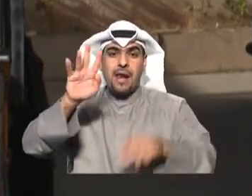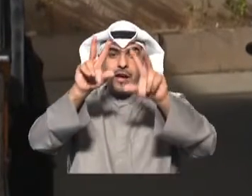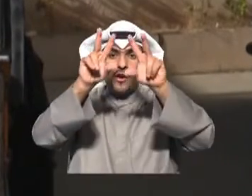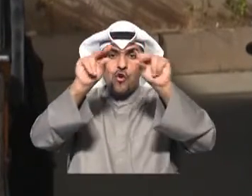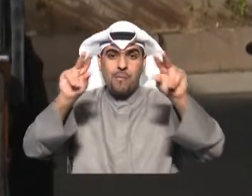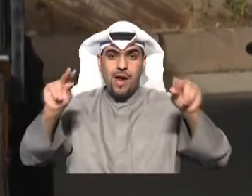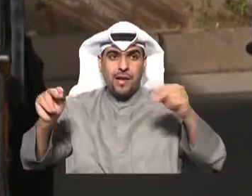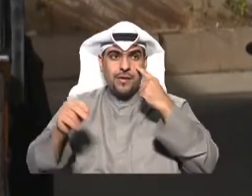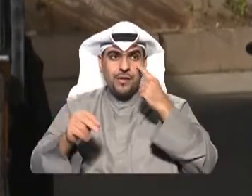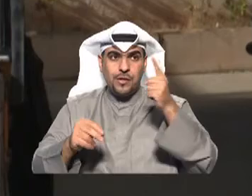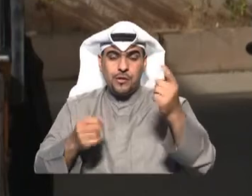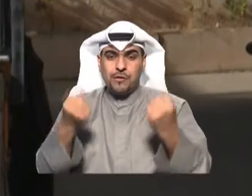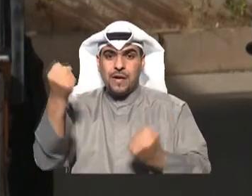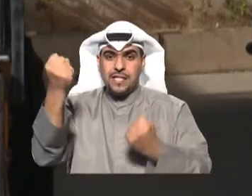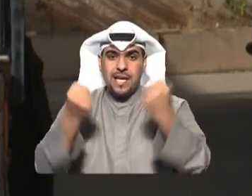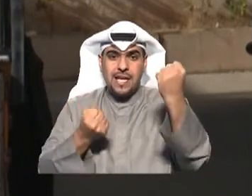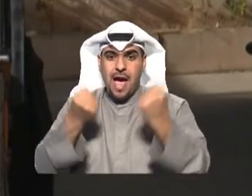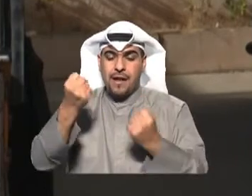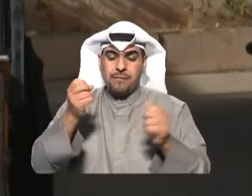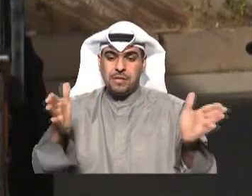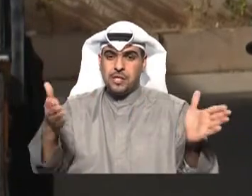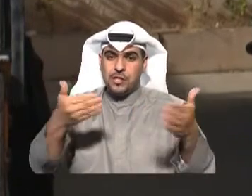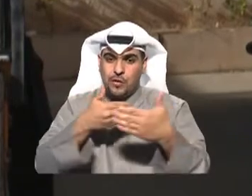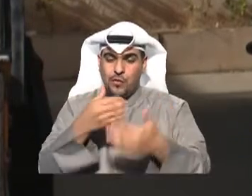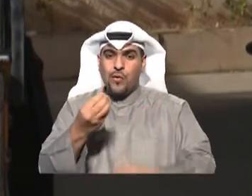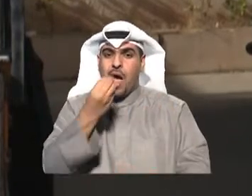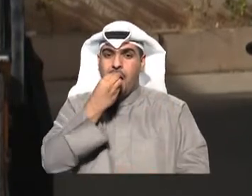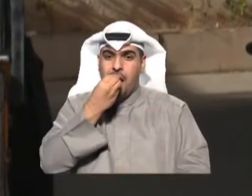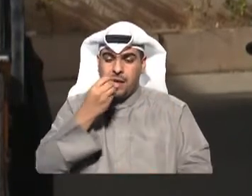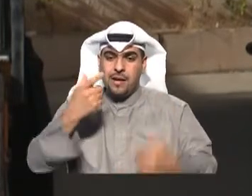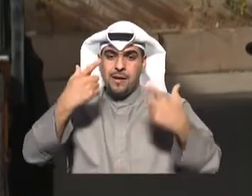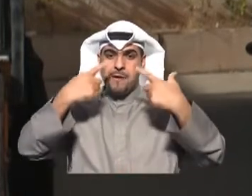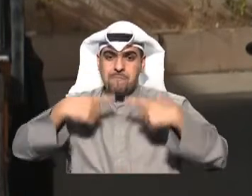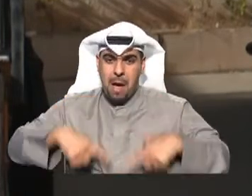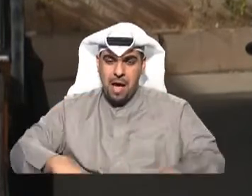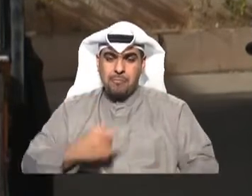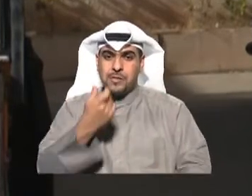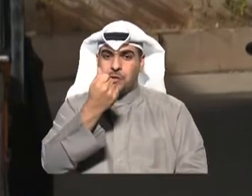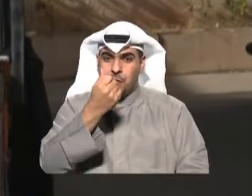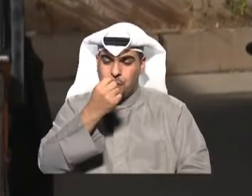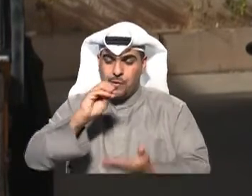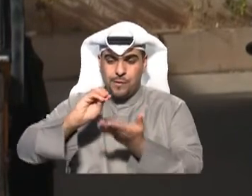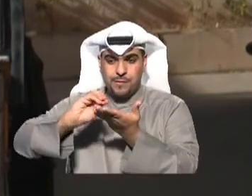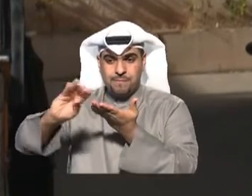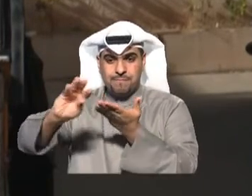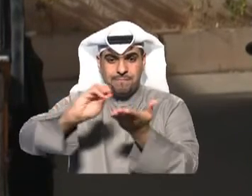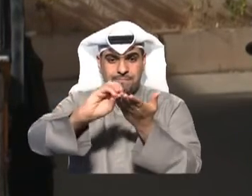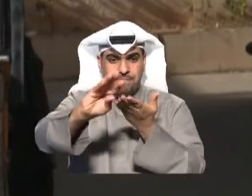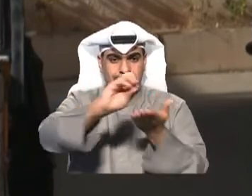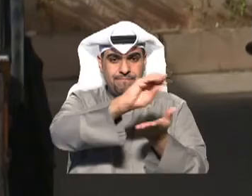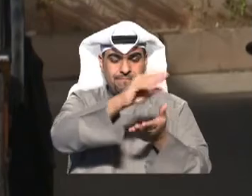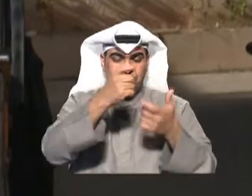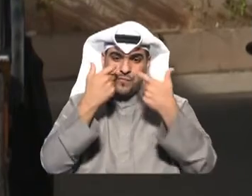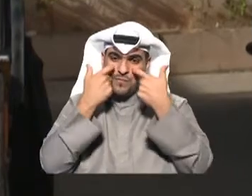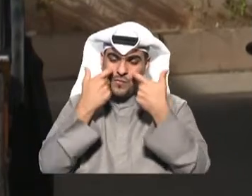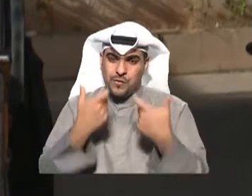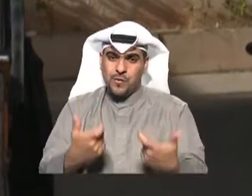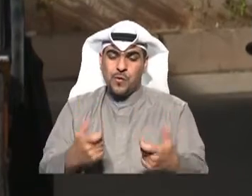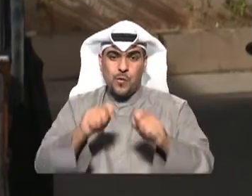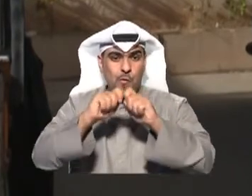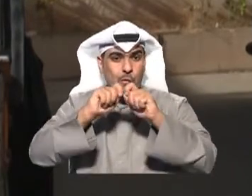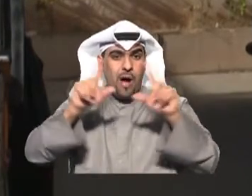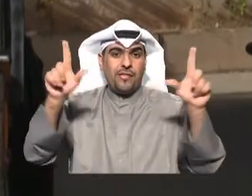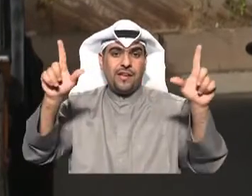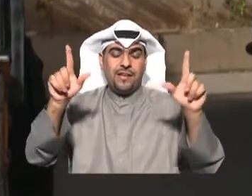يشهد الشعب اللبناني أجمع على إنسانية دولة الكويت مركز العمل الإنساني صاحب السمو قائد